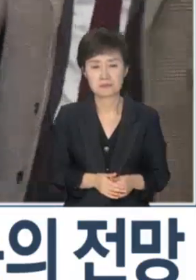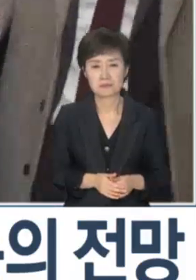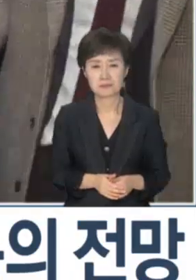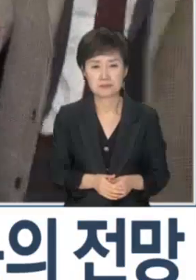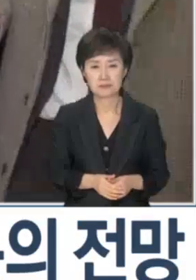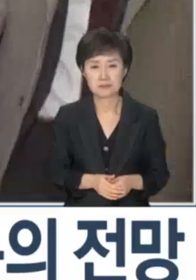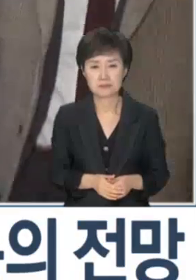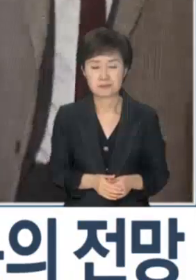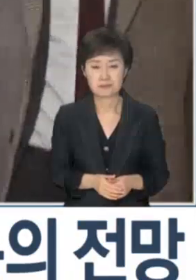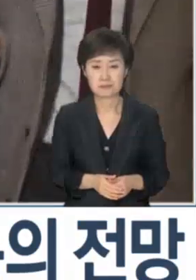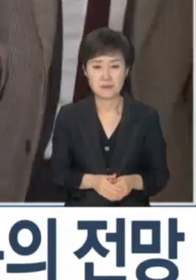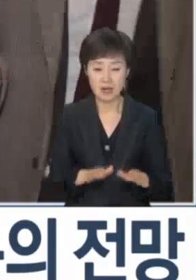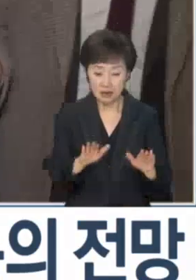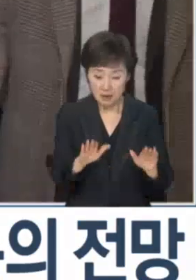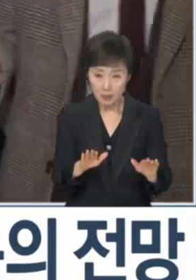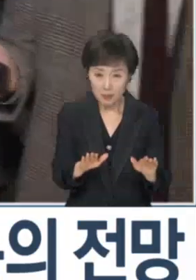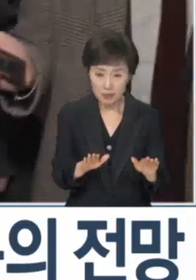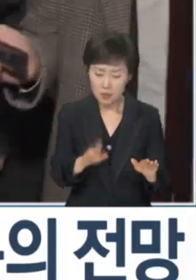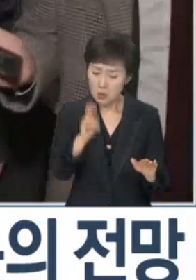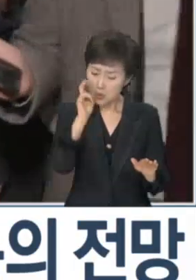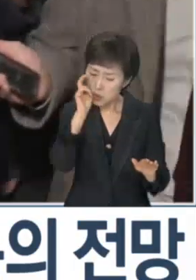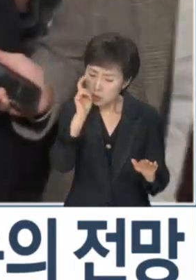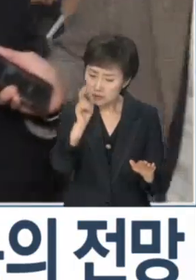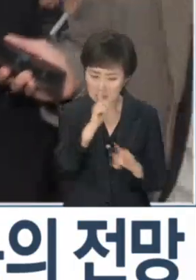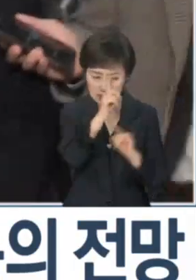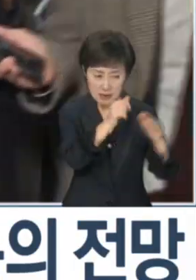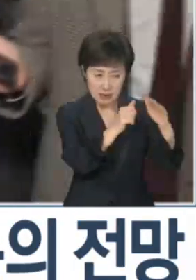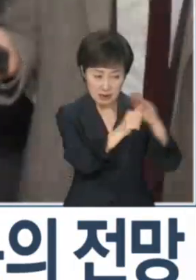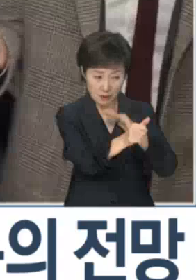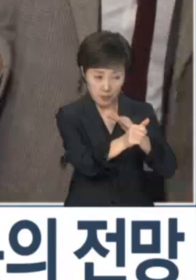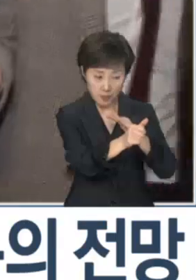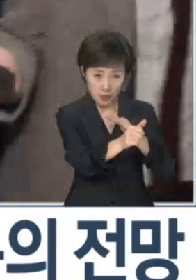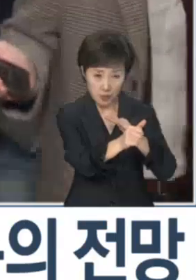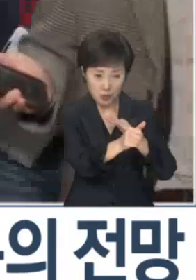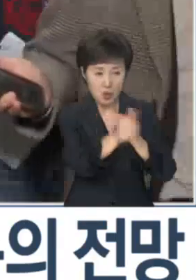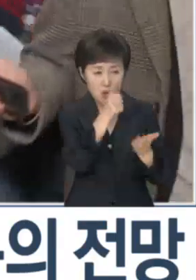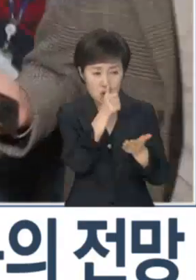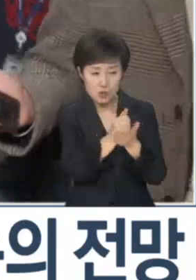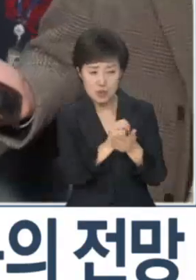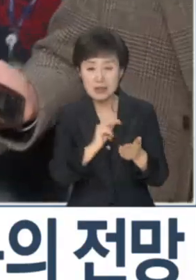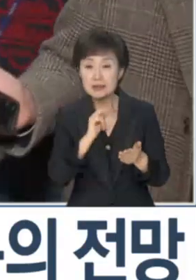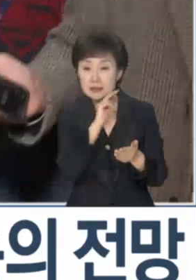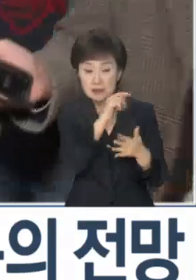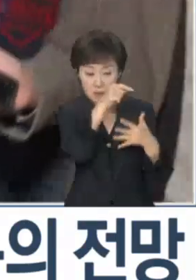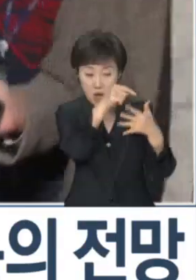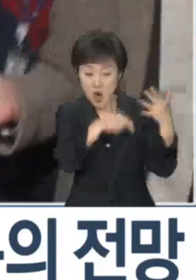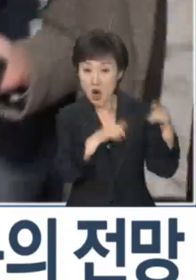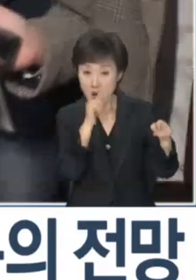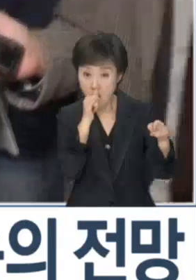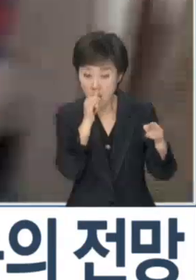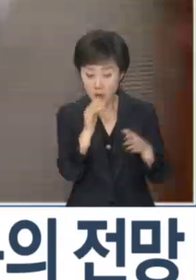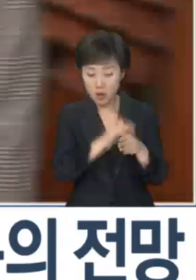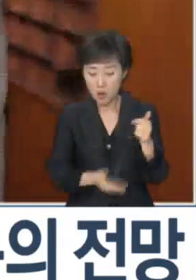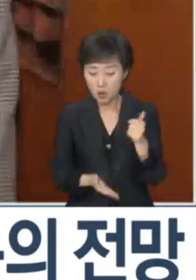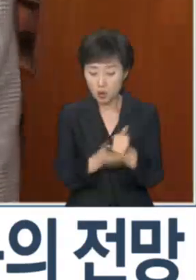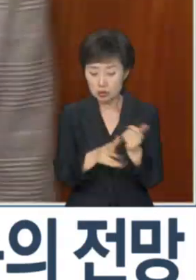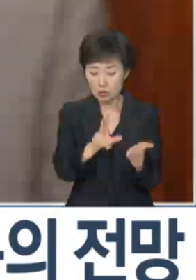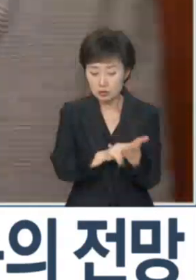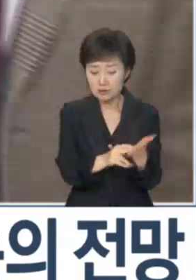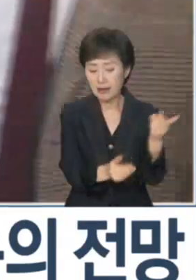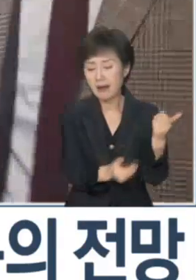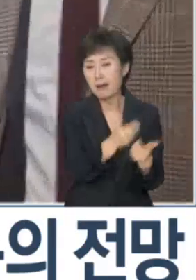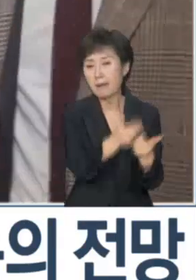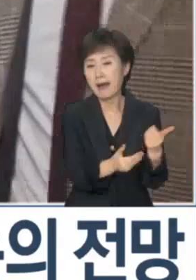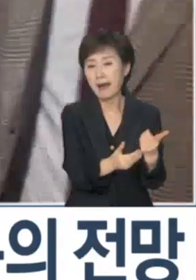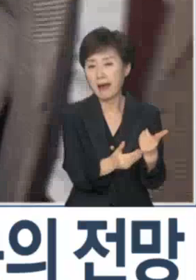있었기 때문에 이번에도 혹시 이재명 대표의 사법 리스크를와 그리고 공천이라든가 이런 걸 놓고